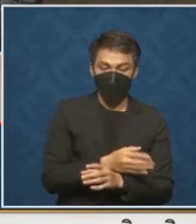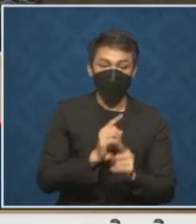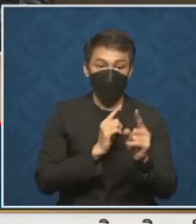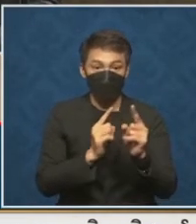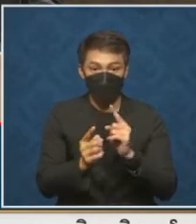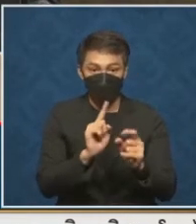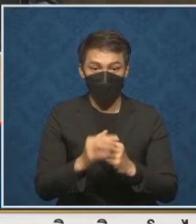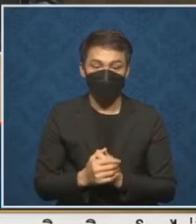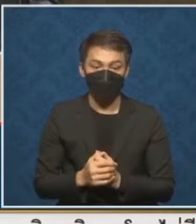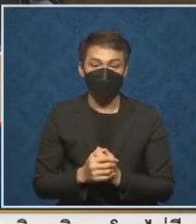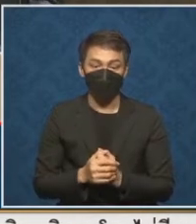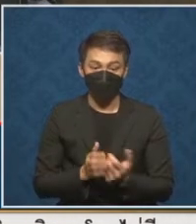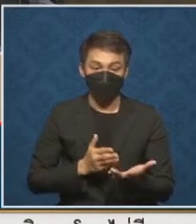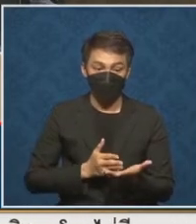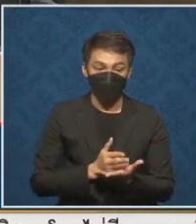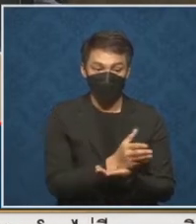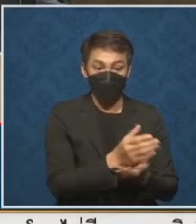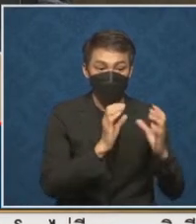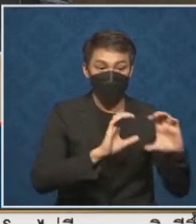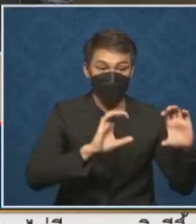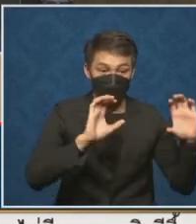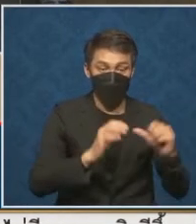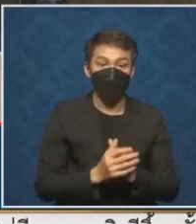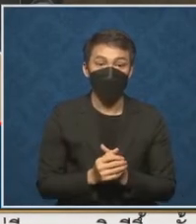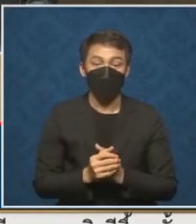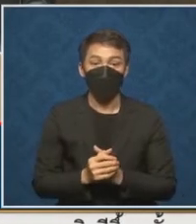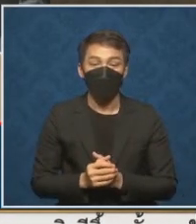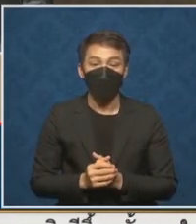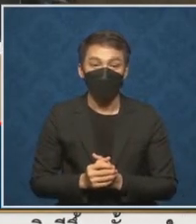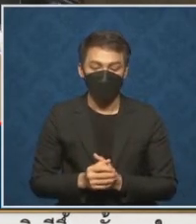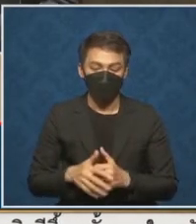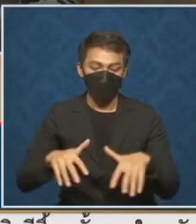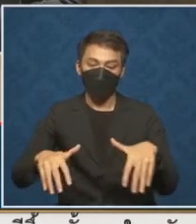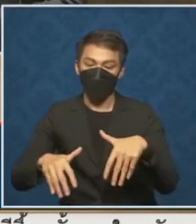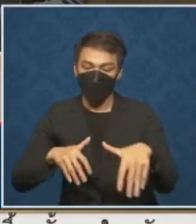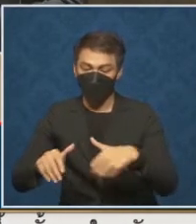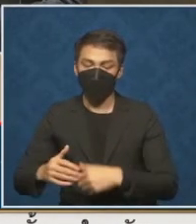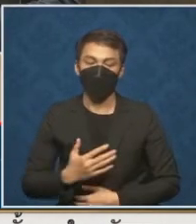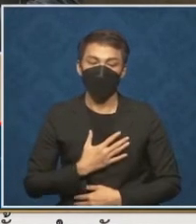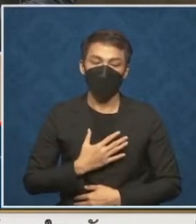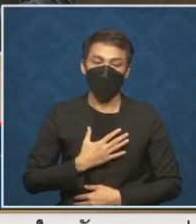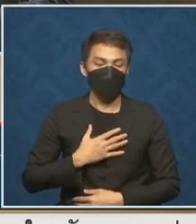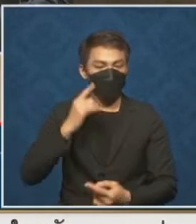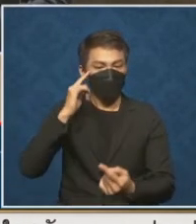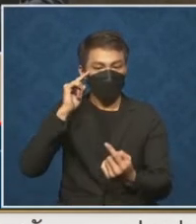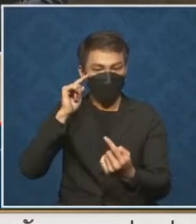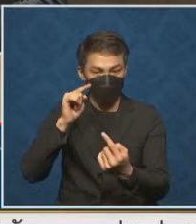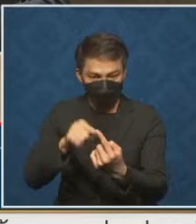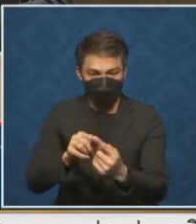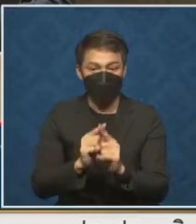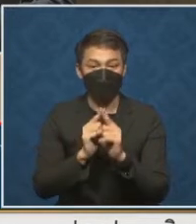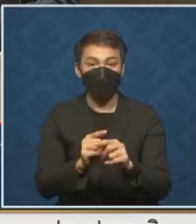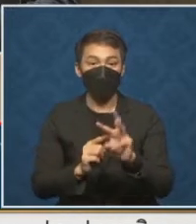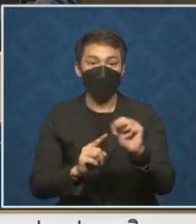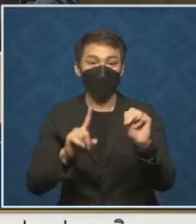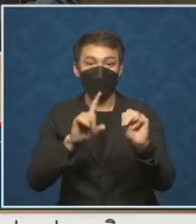ต้องขออนุญาตที่จะเรียนท่านประธานไปอย่างเพื่อนสมาชิกค่ะนำตีและพี่น้องประชาชนด้วยความครบนะครับว่าเรา